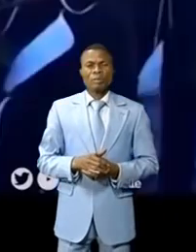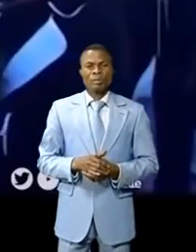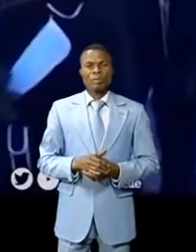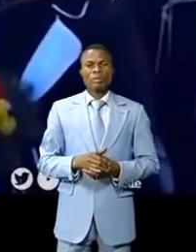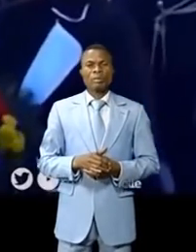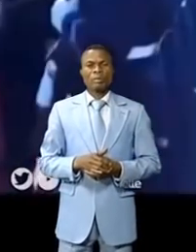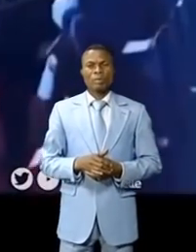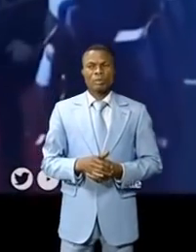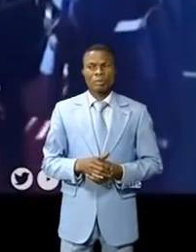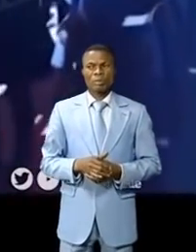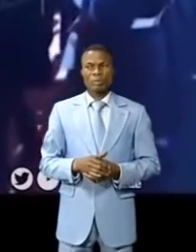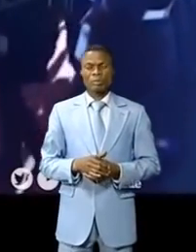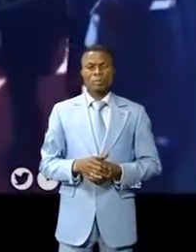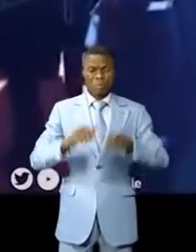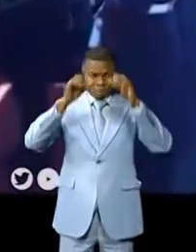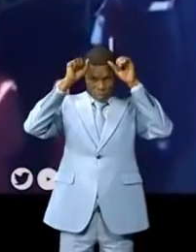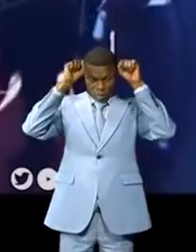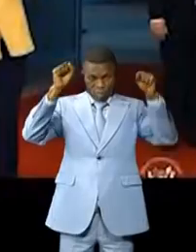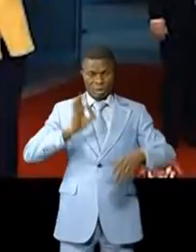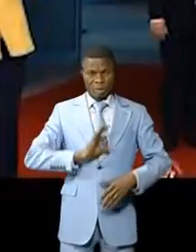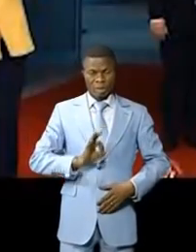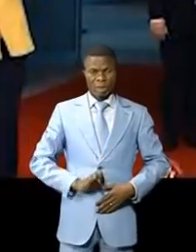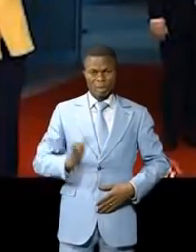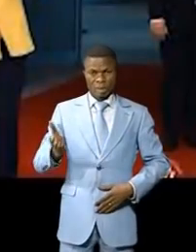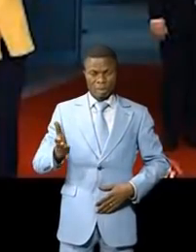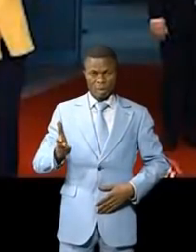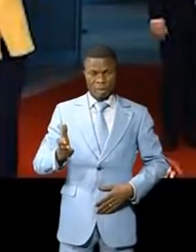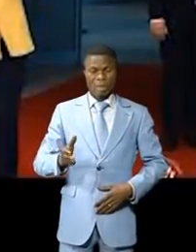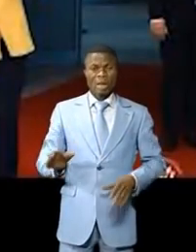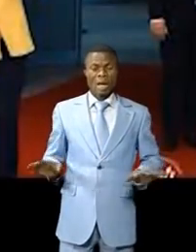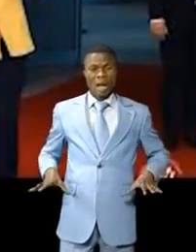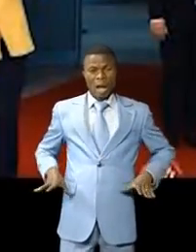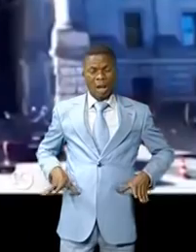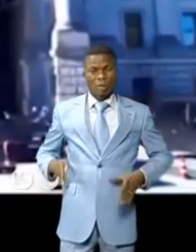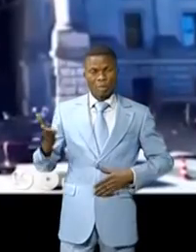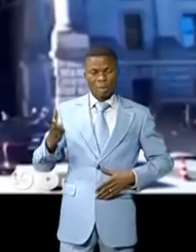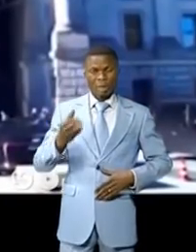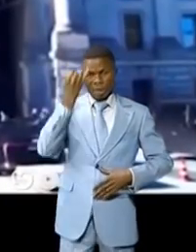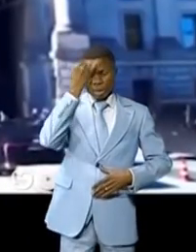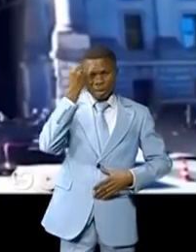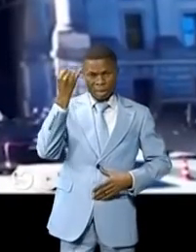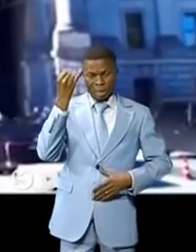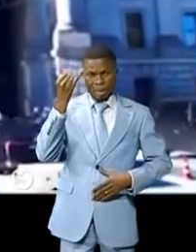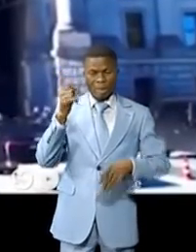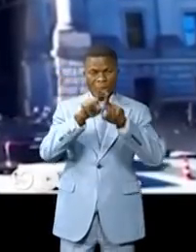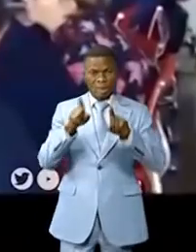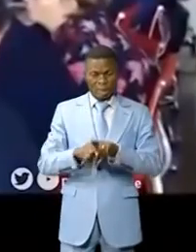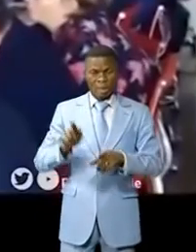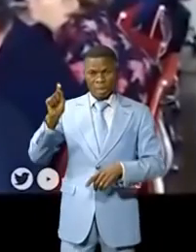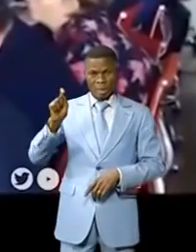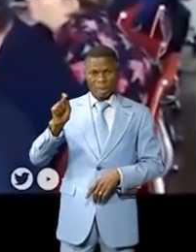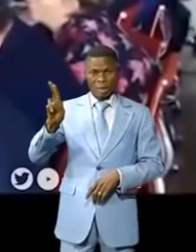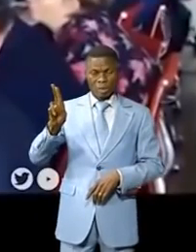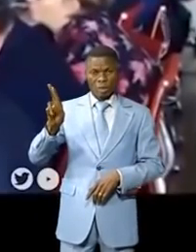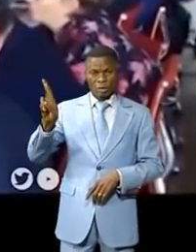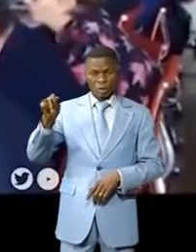périple européen du président Félix-Antoine Tshisekedi Tshilombo à Berlin en Allemagne, Rome en Italie et Ankara en Turquie. Une